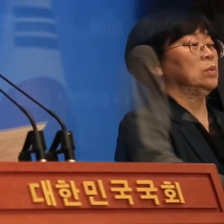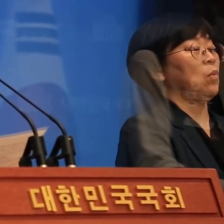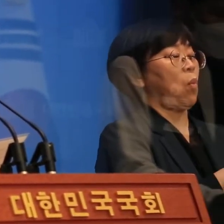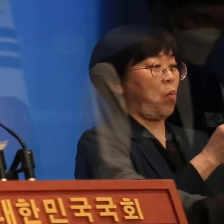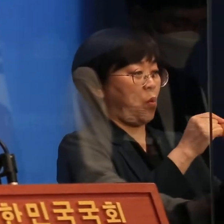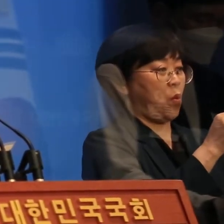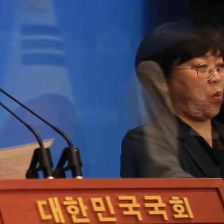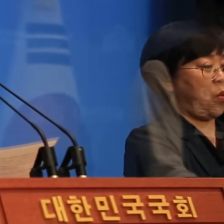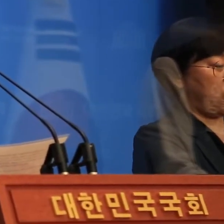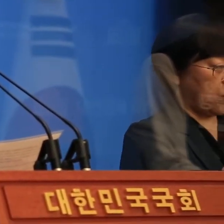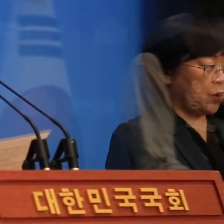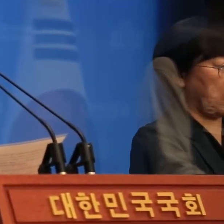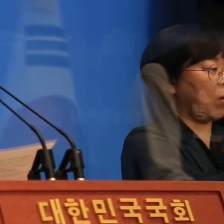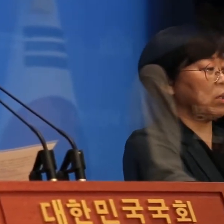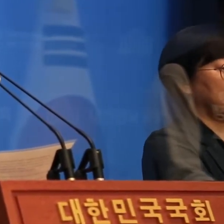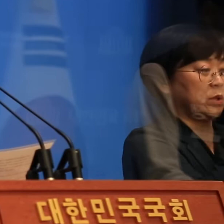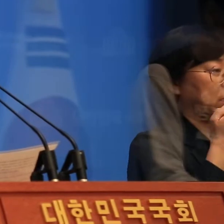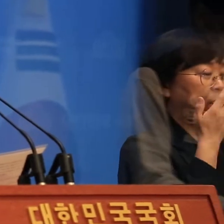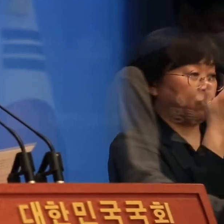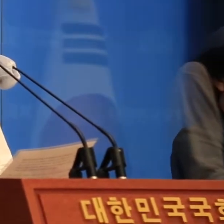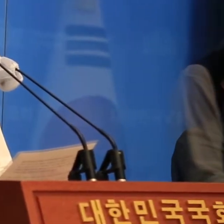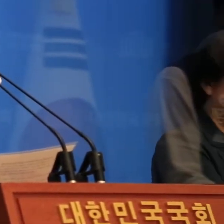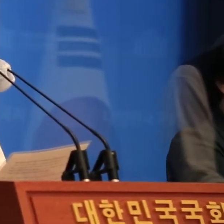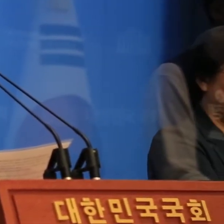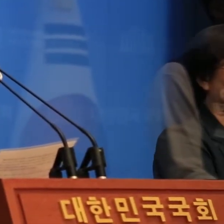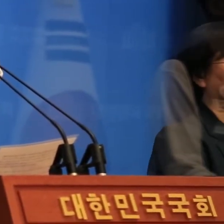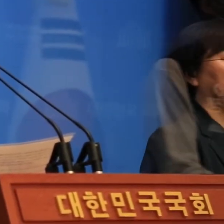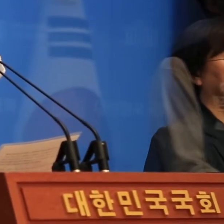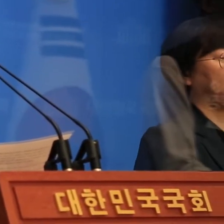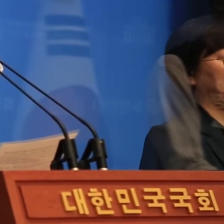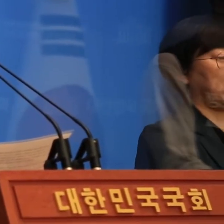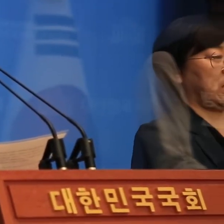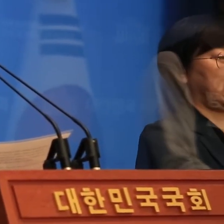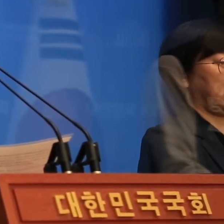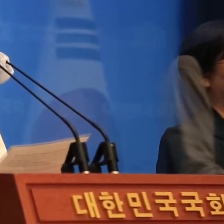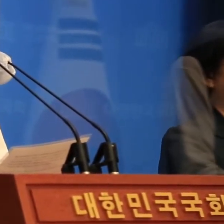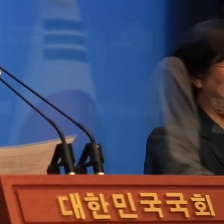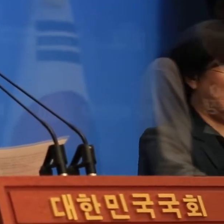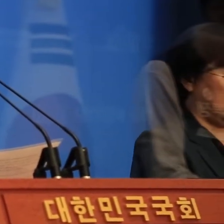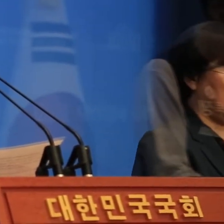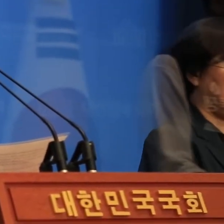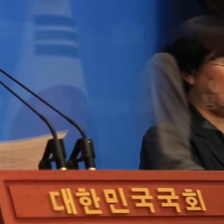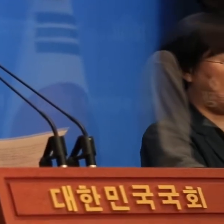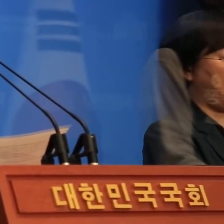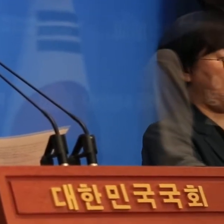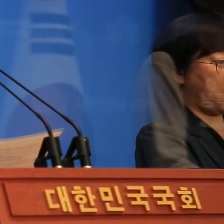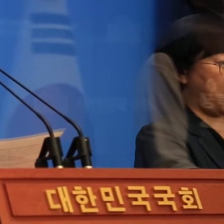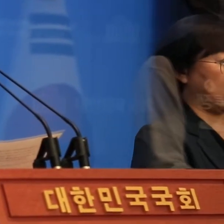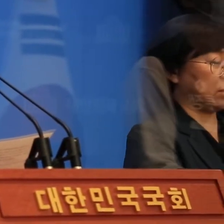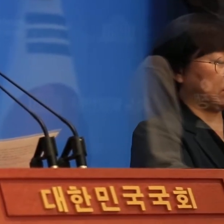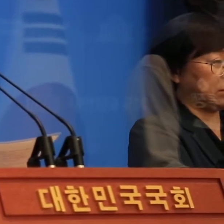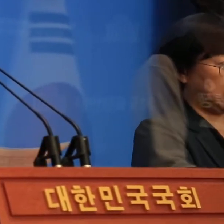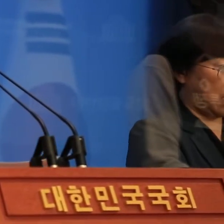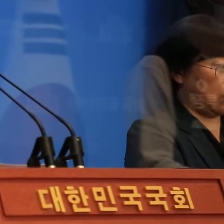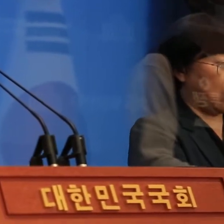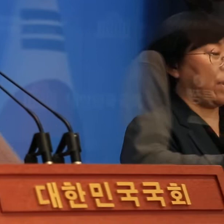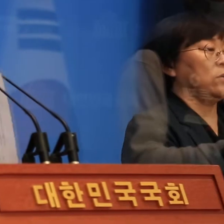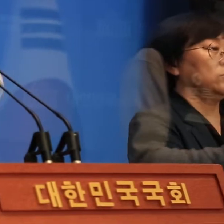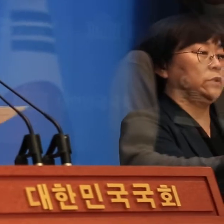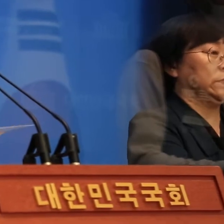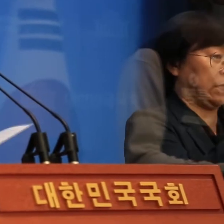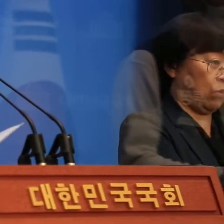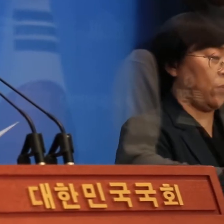고용과 노동의 권리를 보장하는 것뿐만이 아니라 에너지를 공공재로 되돌리는 시초가 될 것입니다.